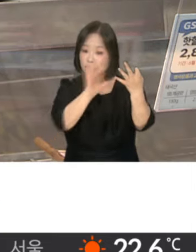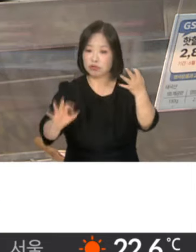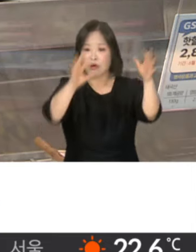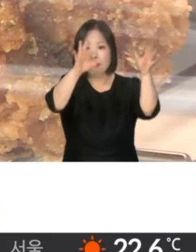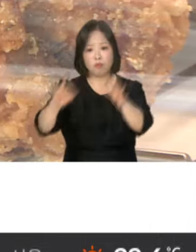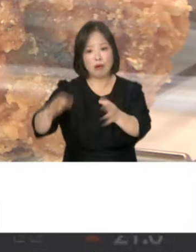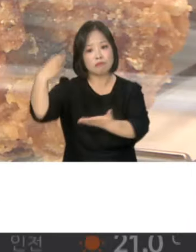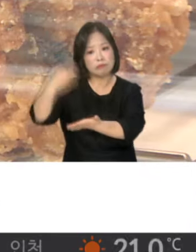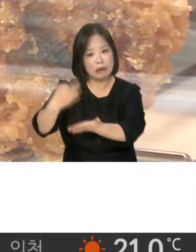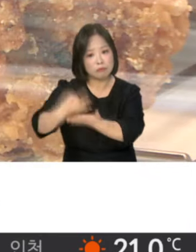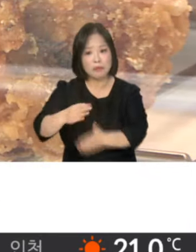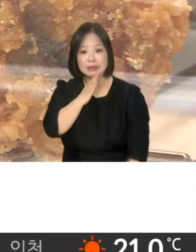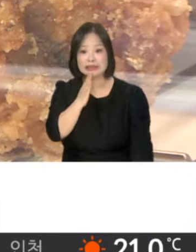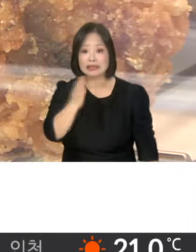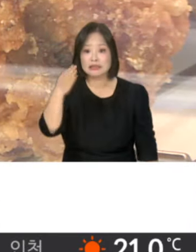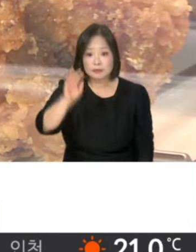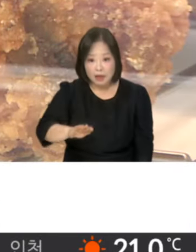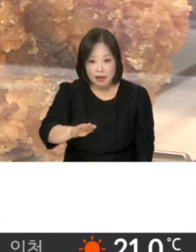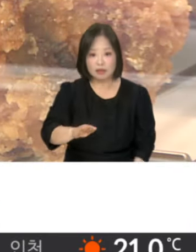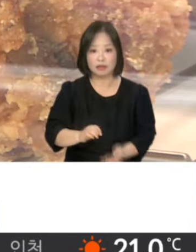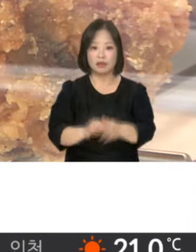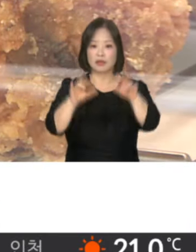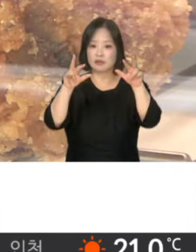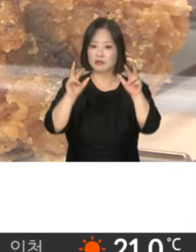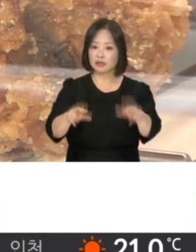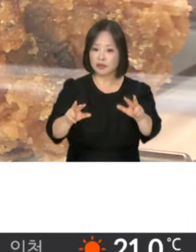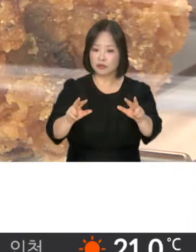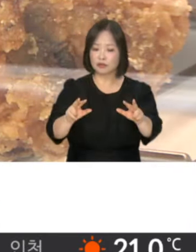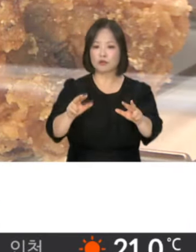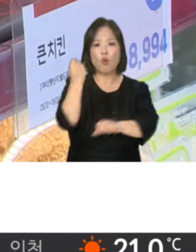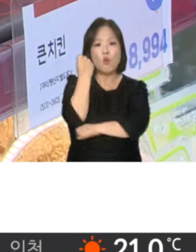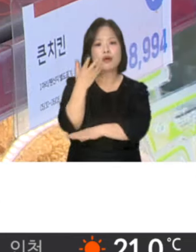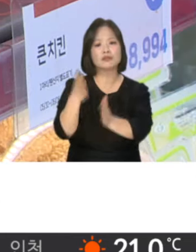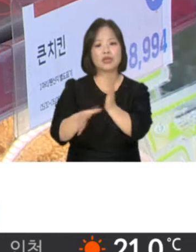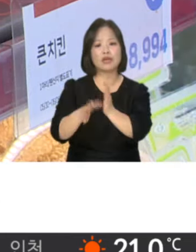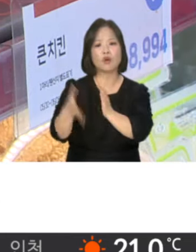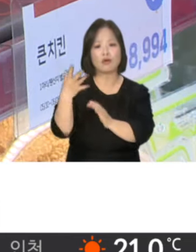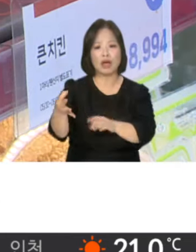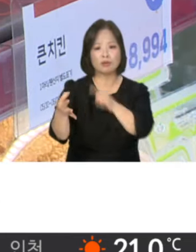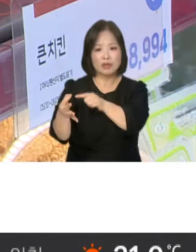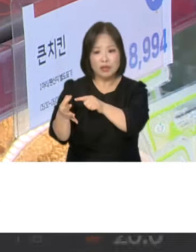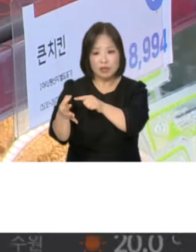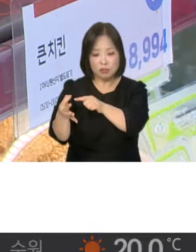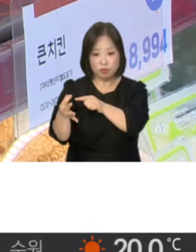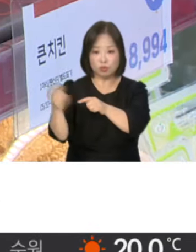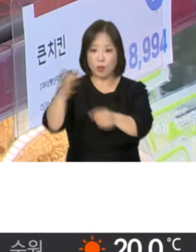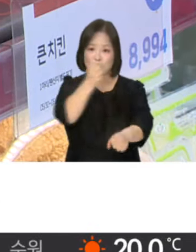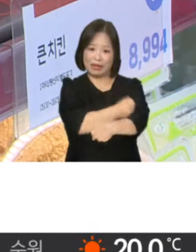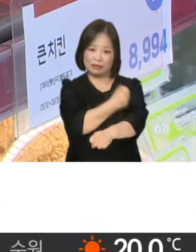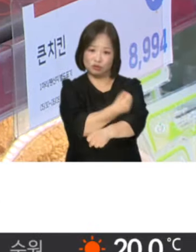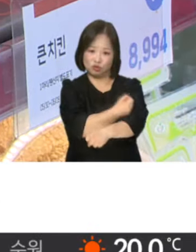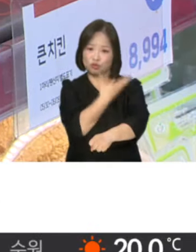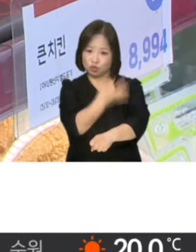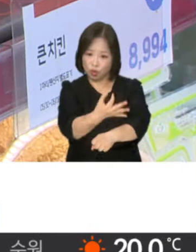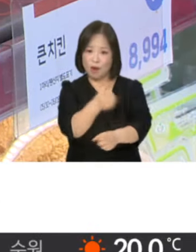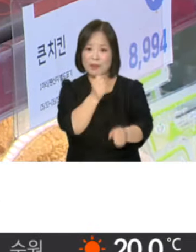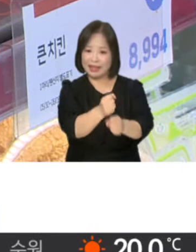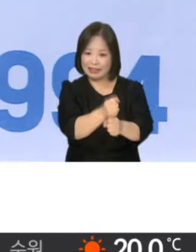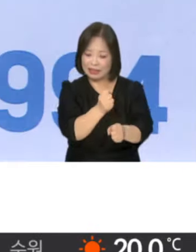하락한 상황입니다. 이처럼 안정적인 수익 구조화에서 주 원재료가는 하락하는데 기타